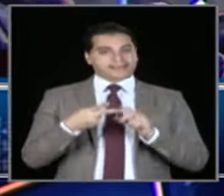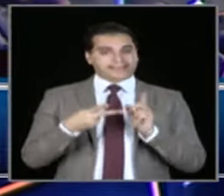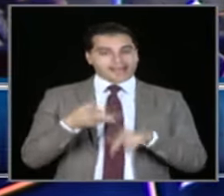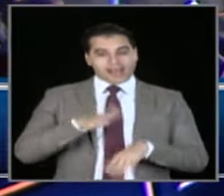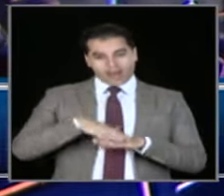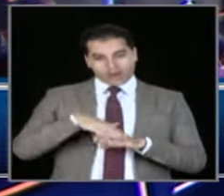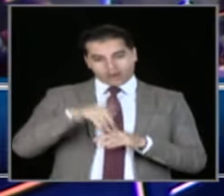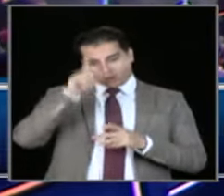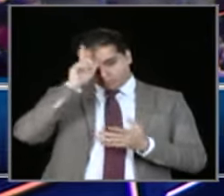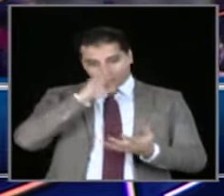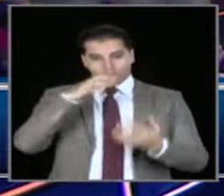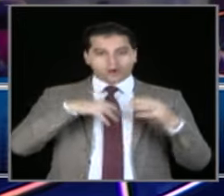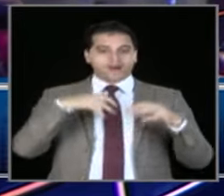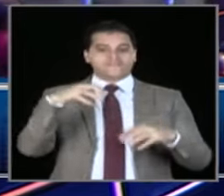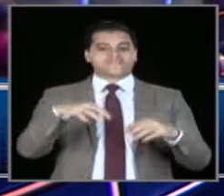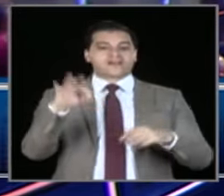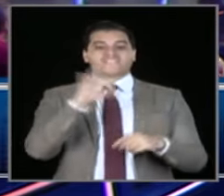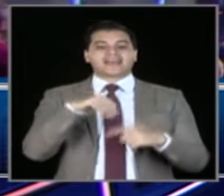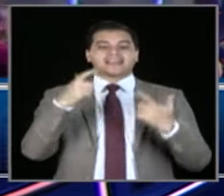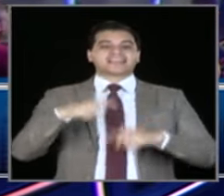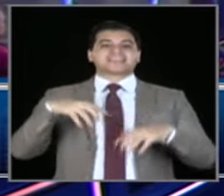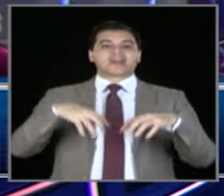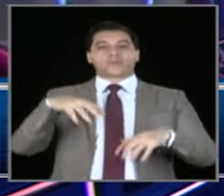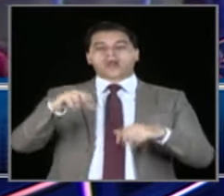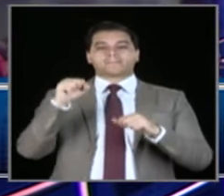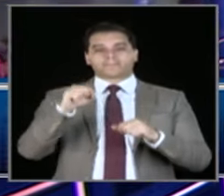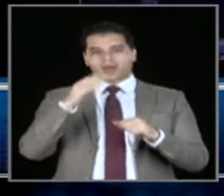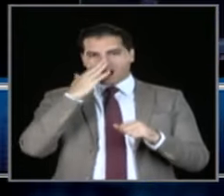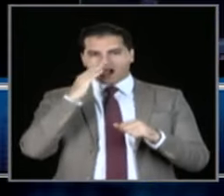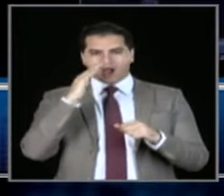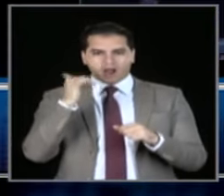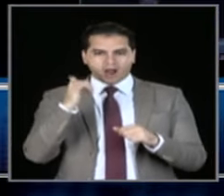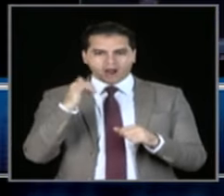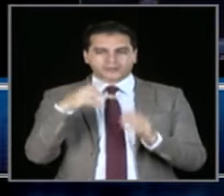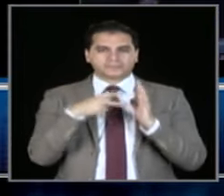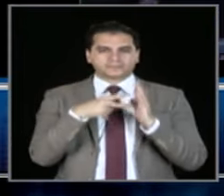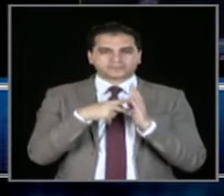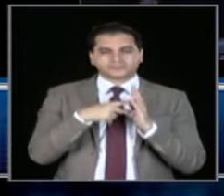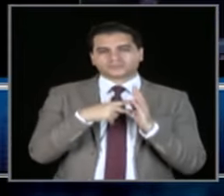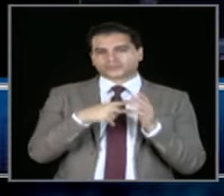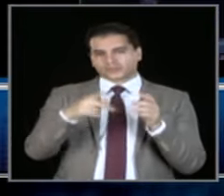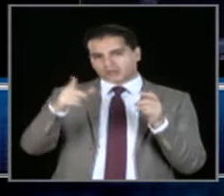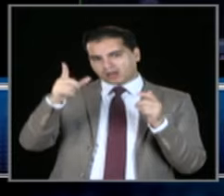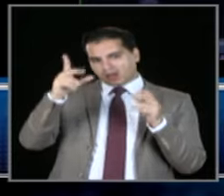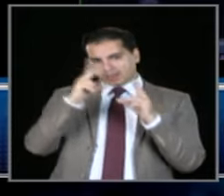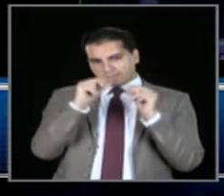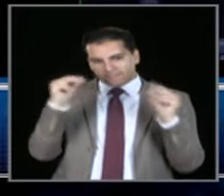جغرافيا. في أي دول الشام يقع جبل النبي شيث؟